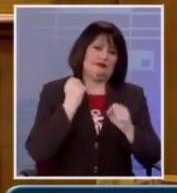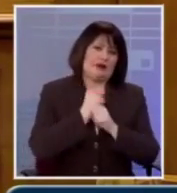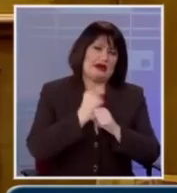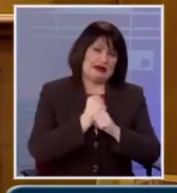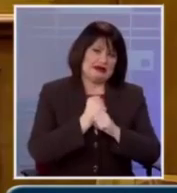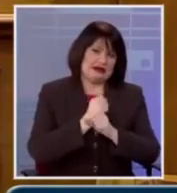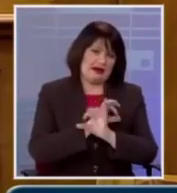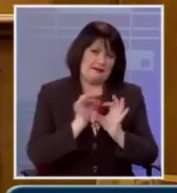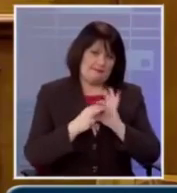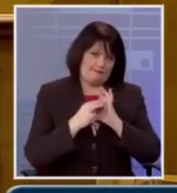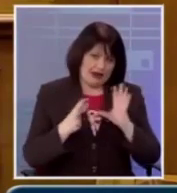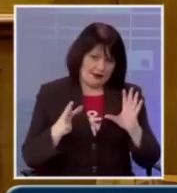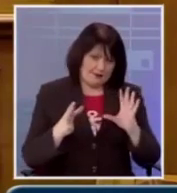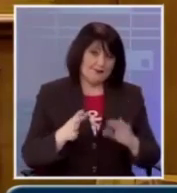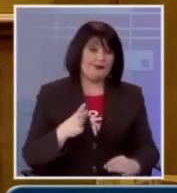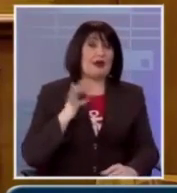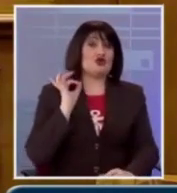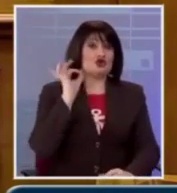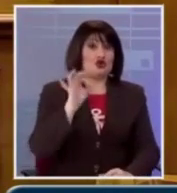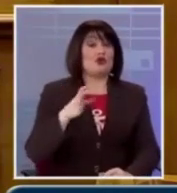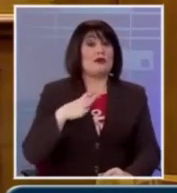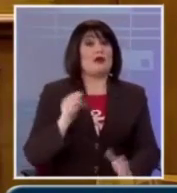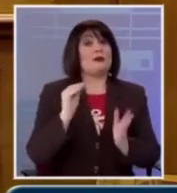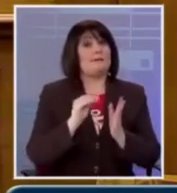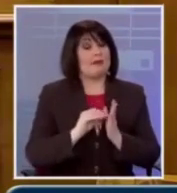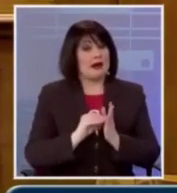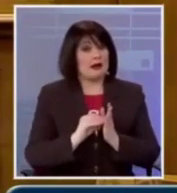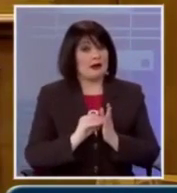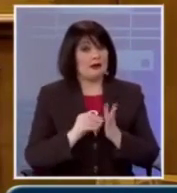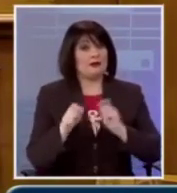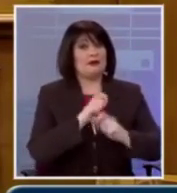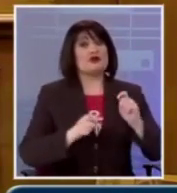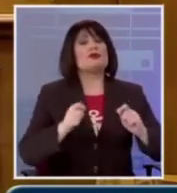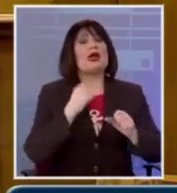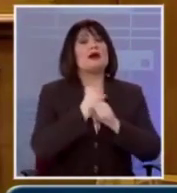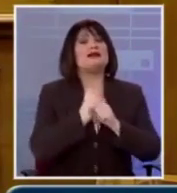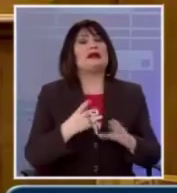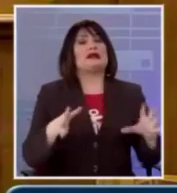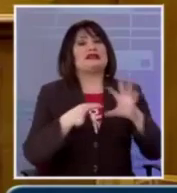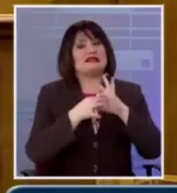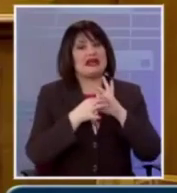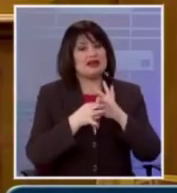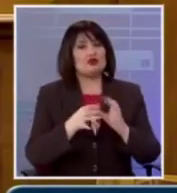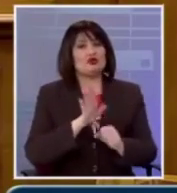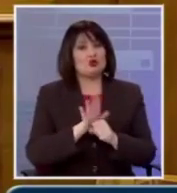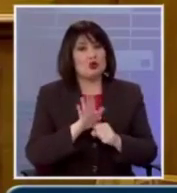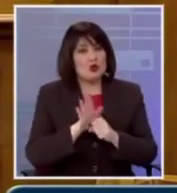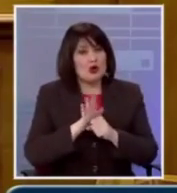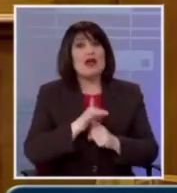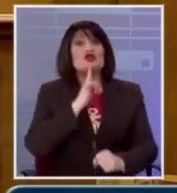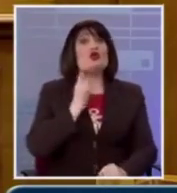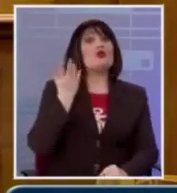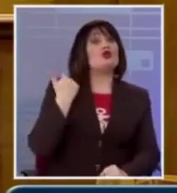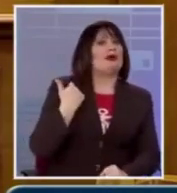αλλά έχουμε στο στόχο μας να επαναφέρουμε τις εργασιακές σχέσεις τουλάχιστον εκεί που βρισκόταν